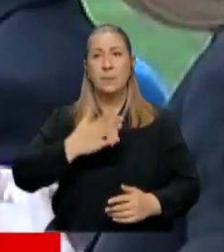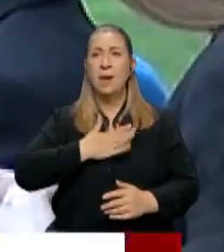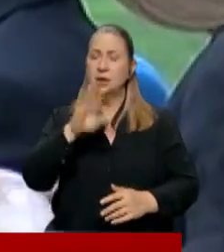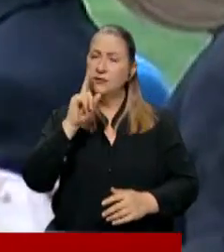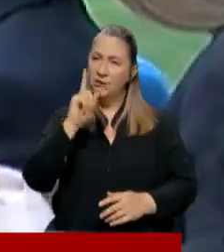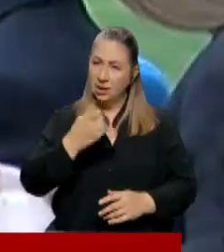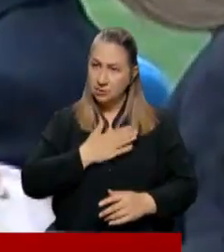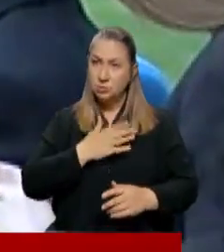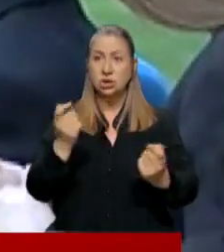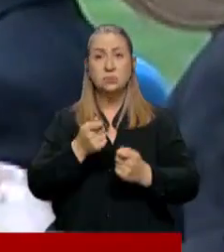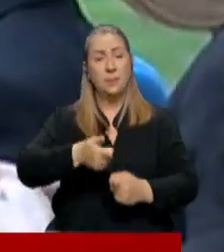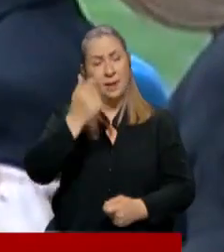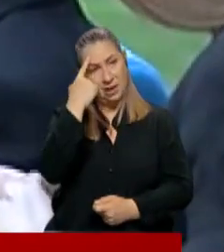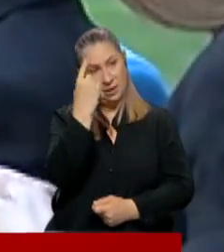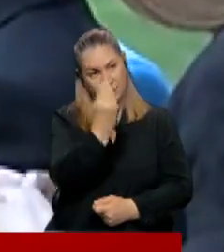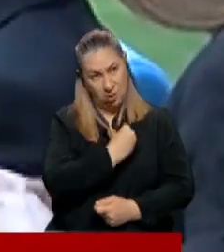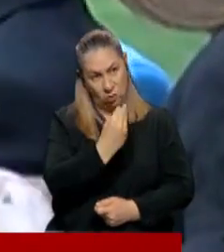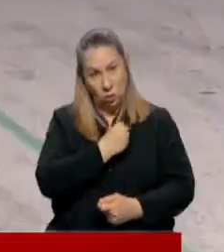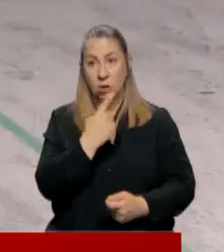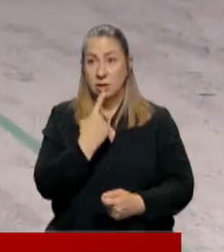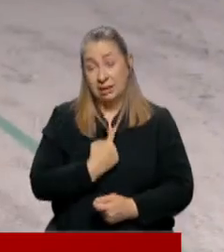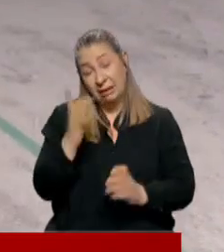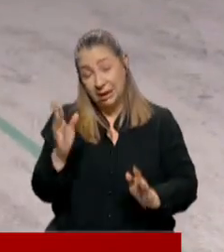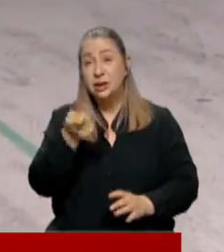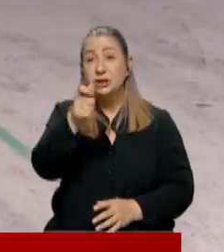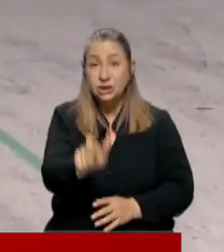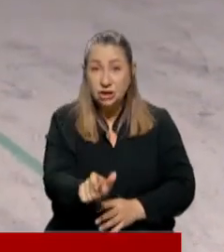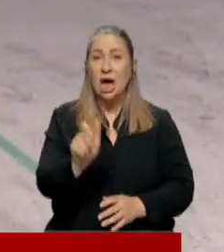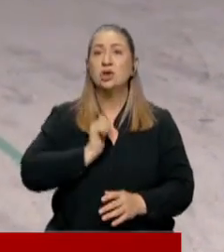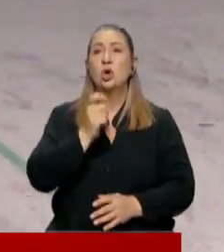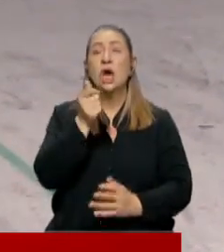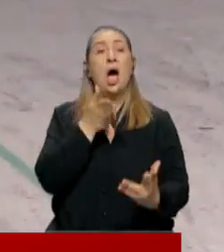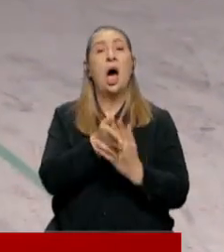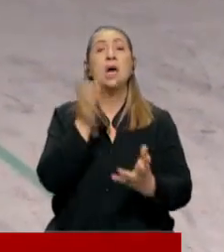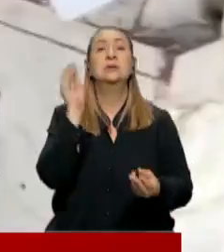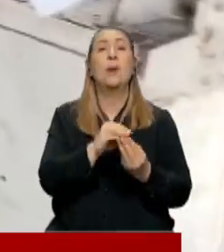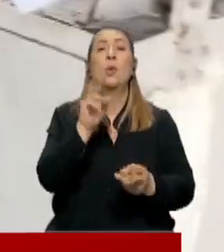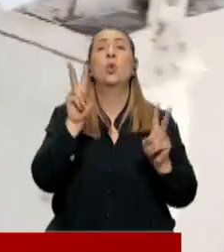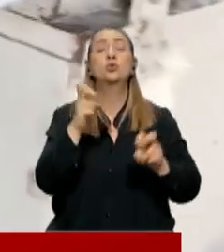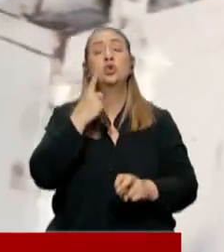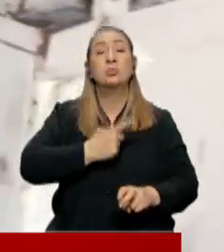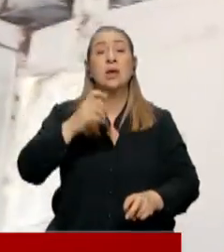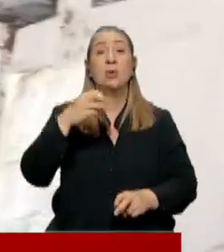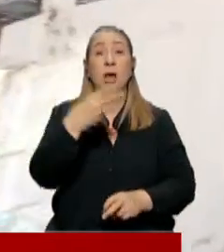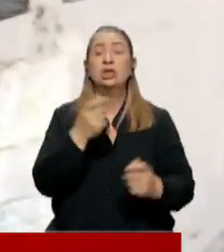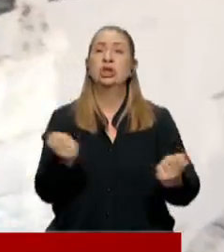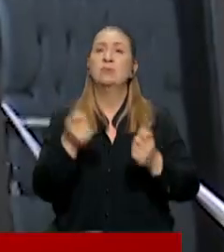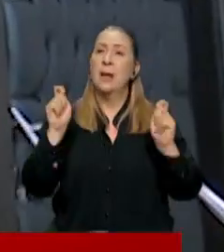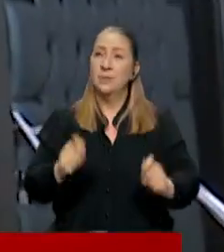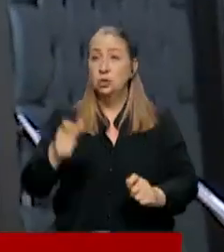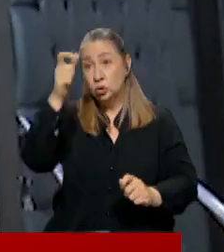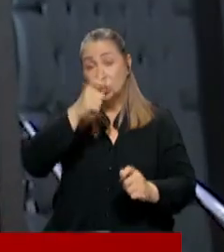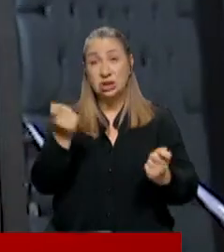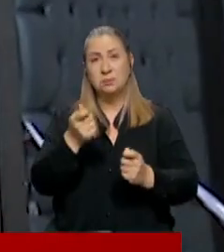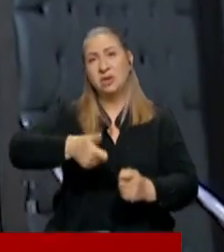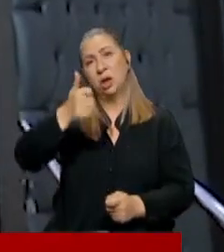şeyin farkındayım. Çalışma Bakanı bilgi sahibi yapıyor diye ifade etti. İşçi asgari ücretli ara zam konusunda Cumhurbaşkanı Erdoğan çalışma yapıldığını Türk